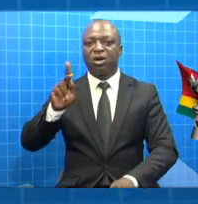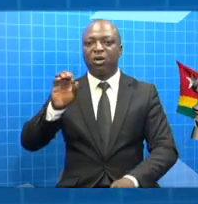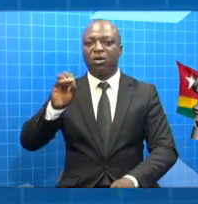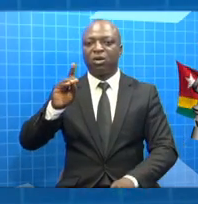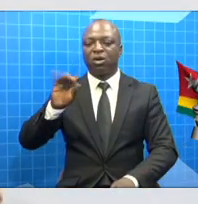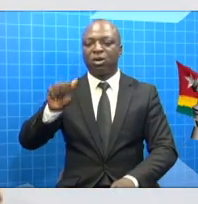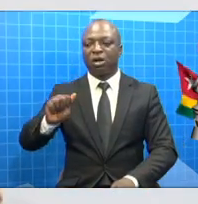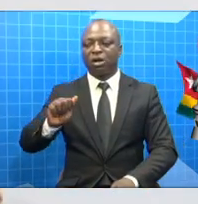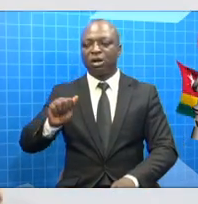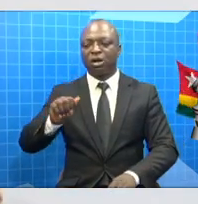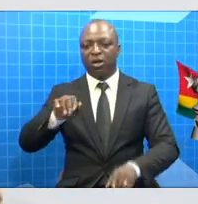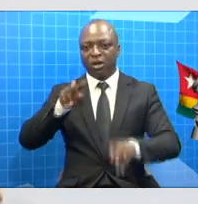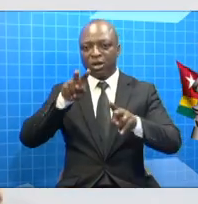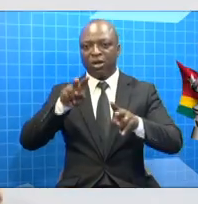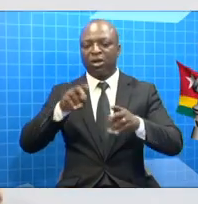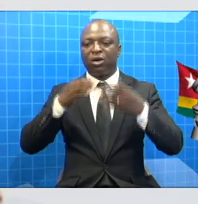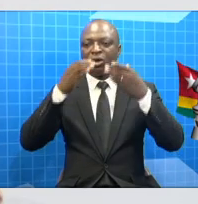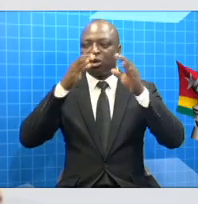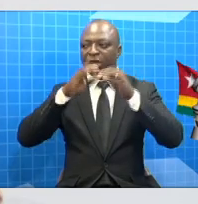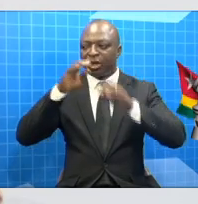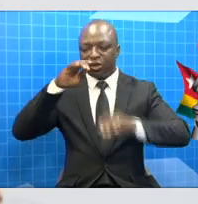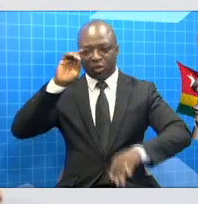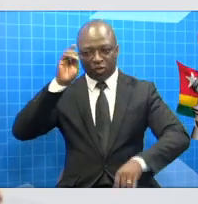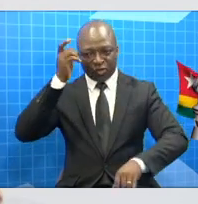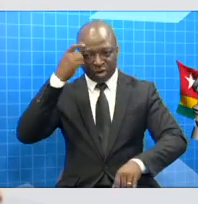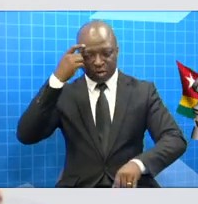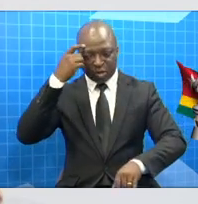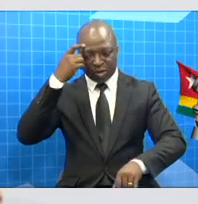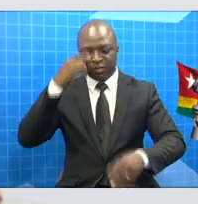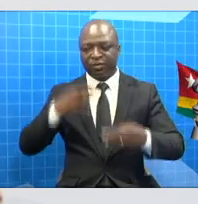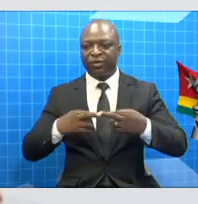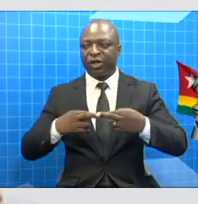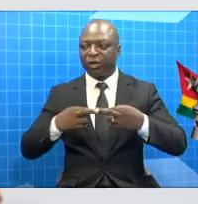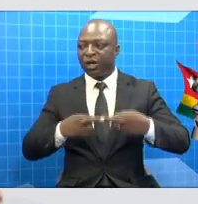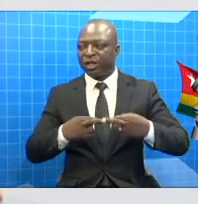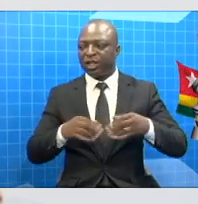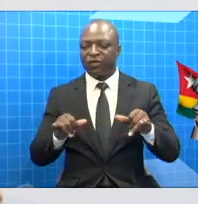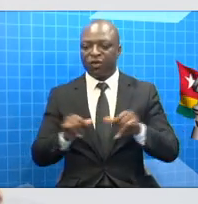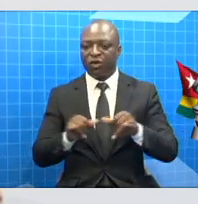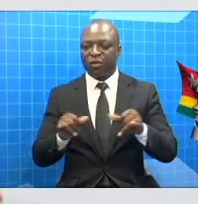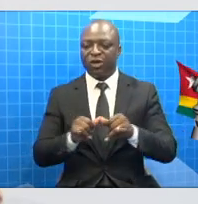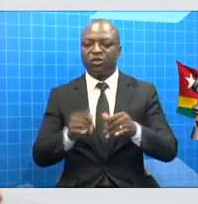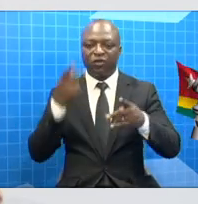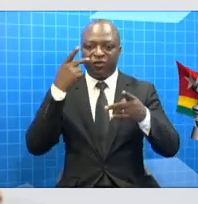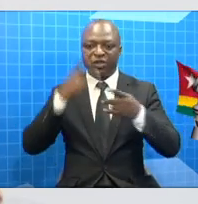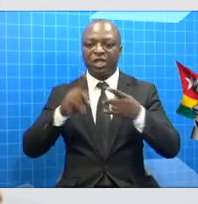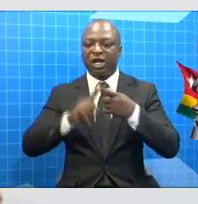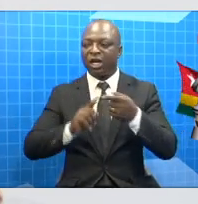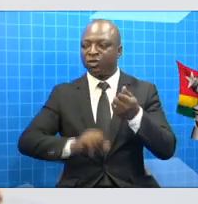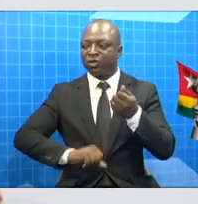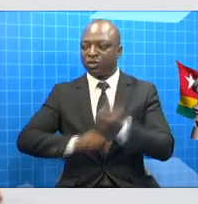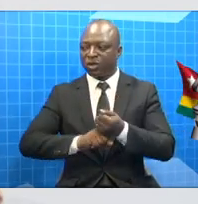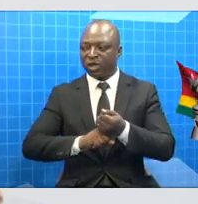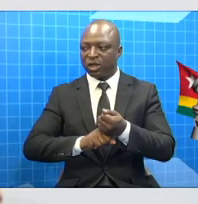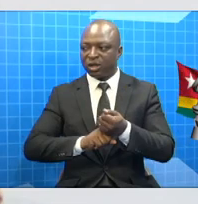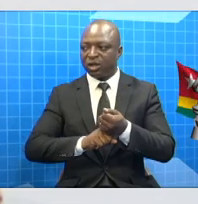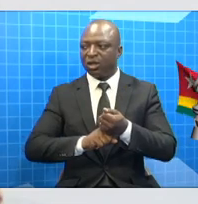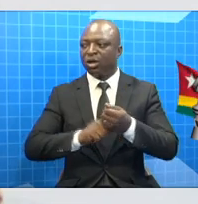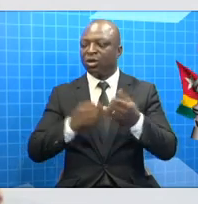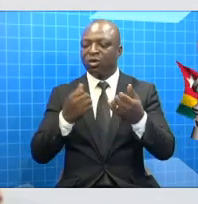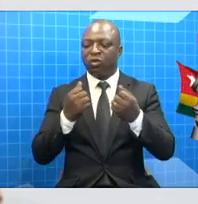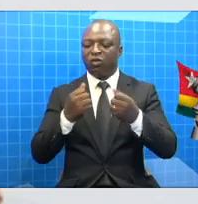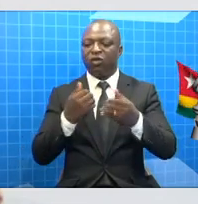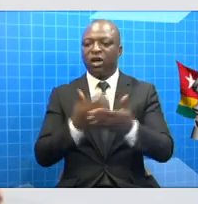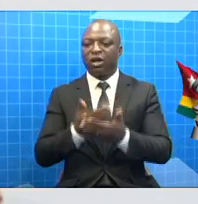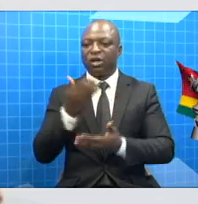Ayewadan. Communiqué du gouvernement relatif aux mesures visant à soutenir le pouvoir